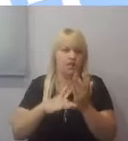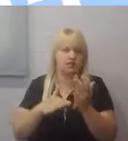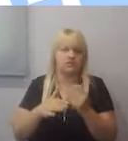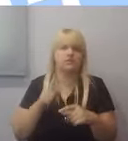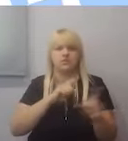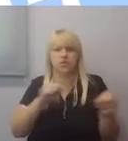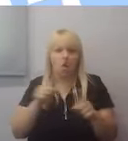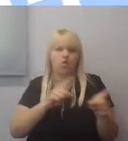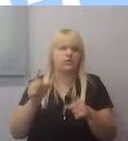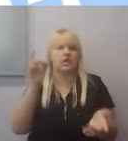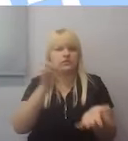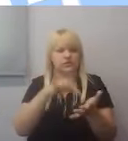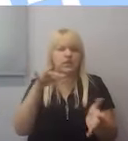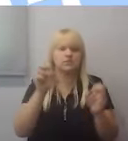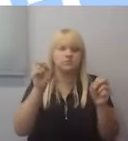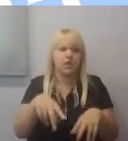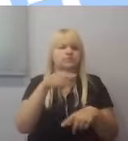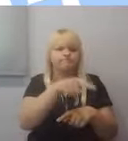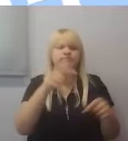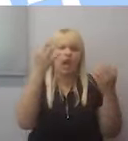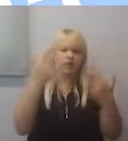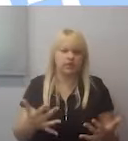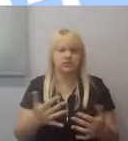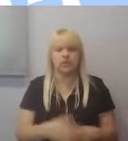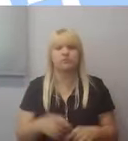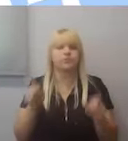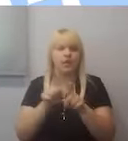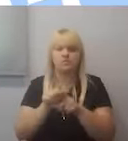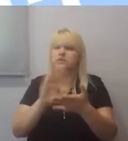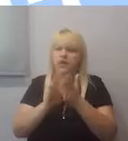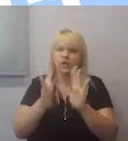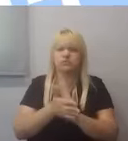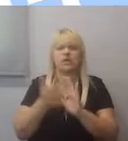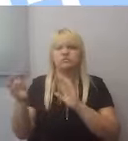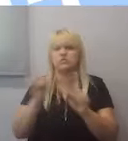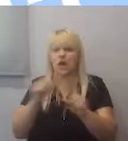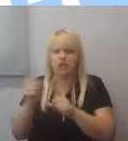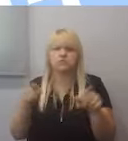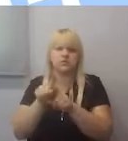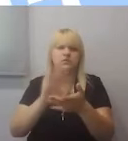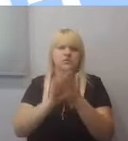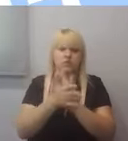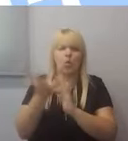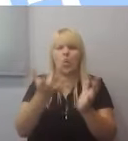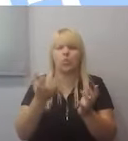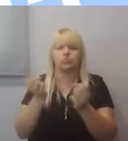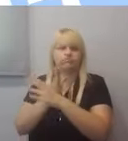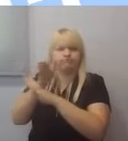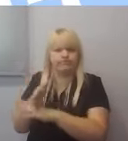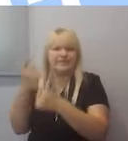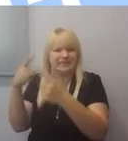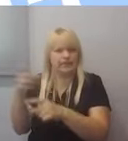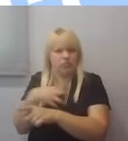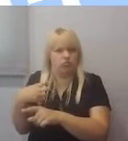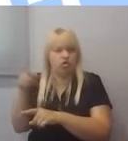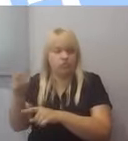centrs kas tieši atrisinātu un arī kas sarunātu gan transportu gan arī sarunātu arī uzņemšanu citas pašvaldības jo viens ir evakuēt cilvēkus no